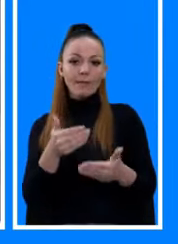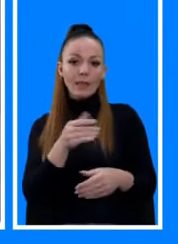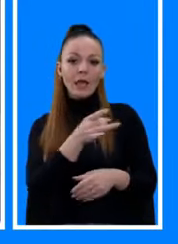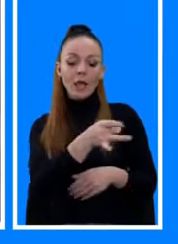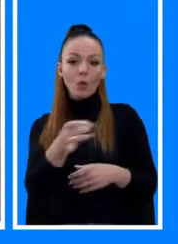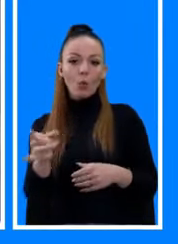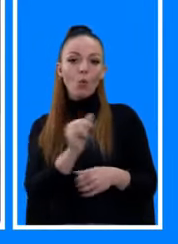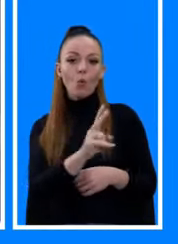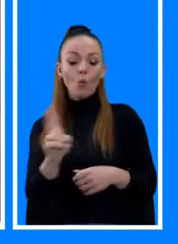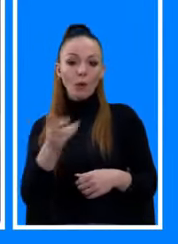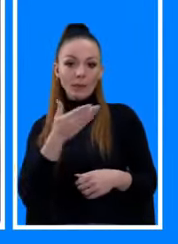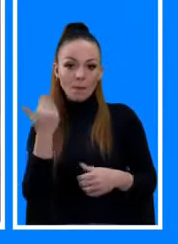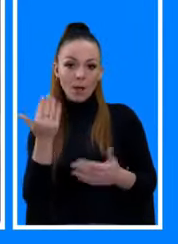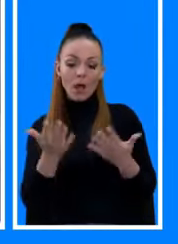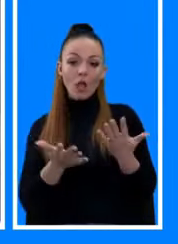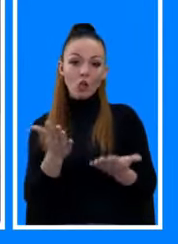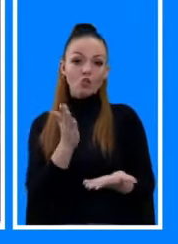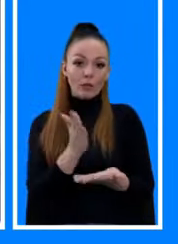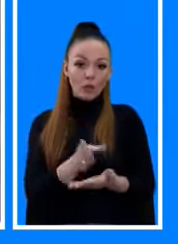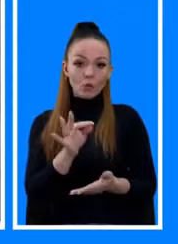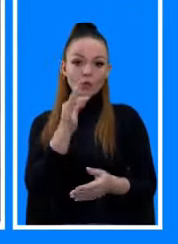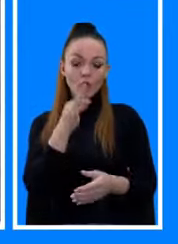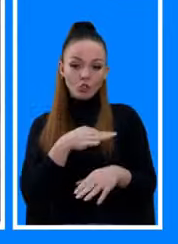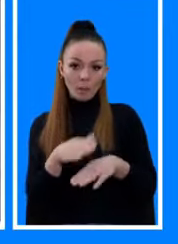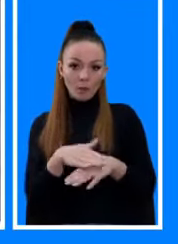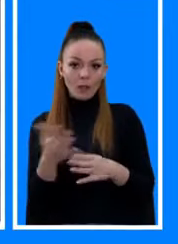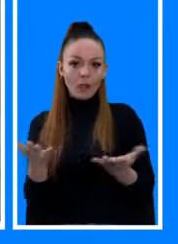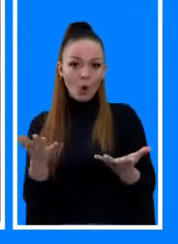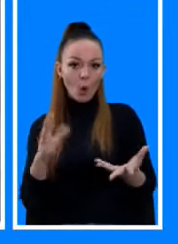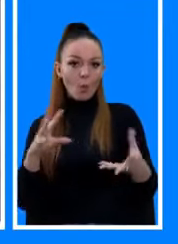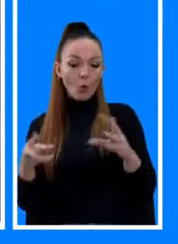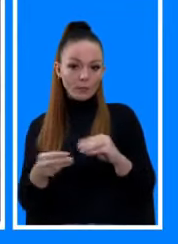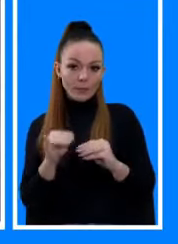немає, а якщо є, то скажіть, будь ласка, в якому обсязі, і знов